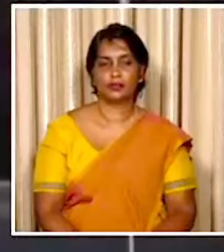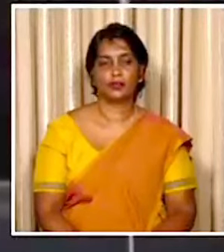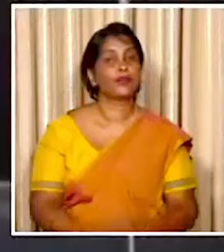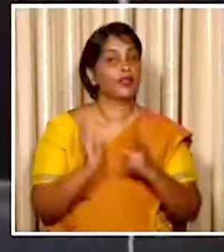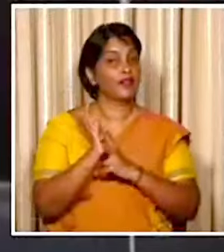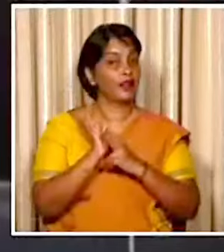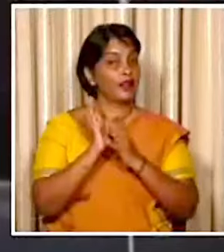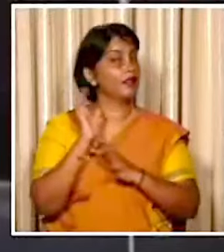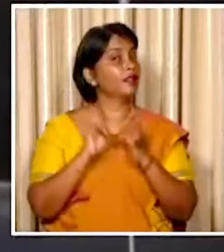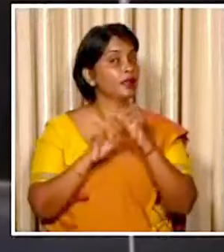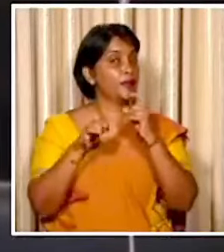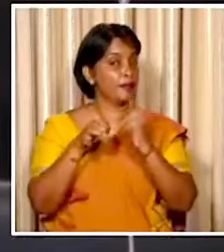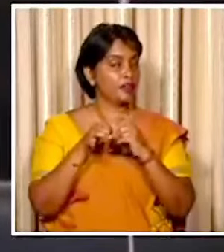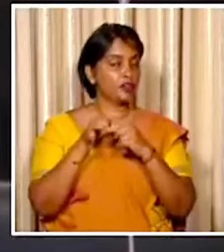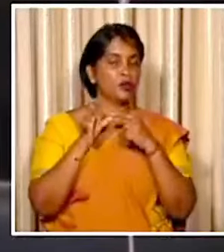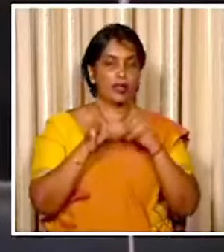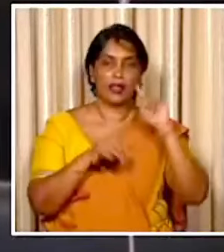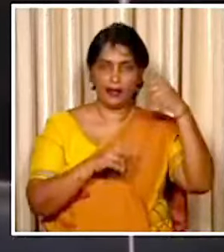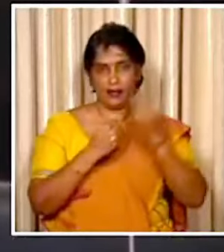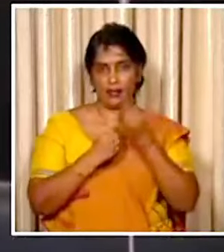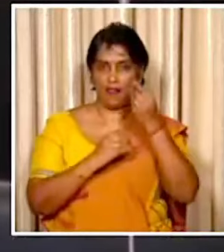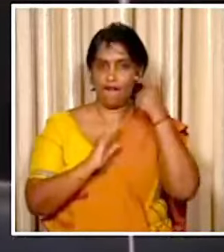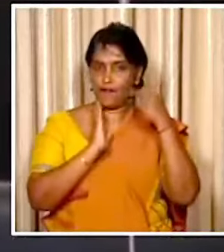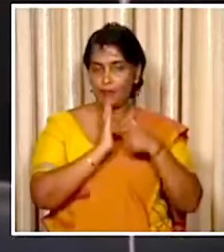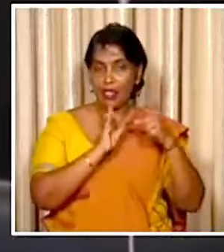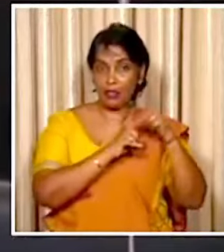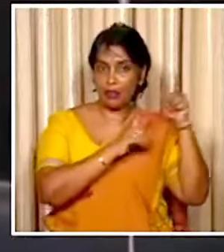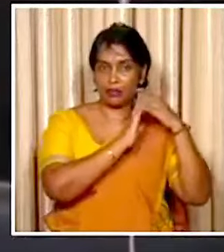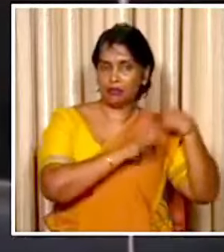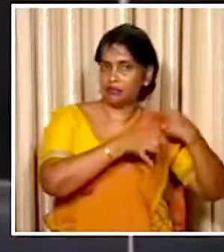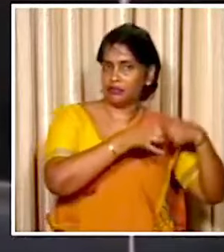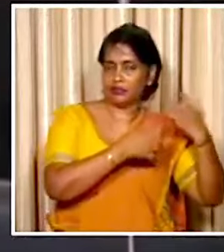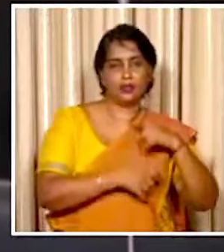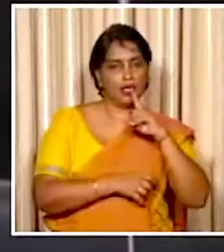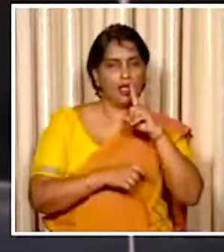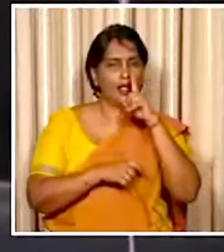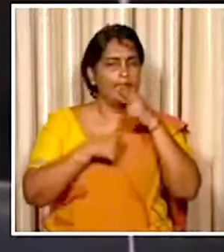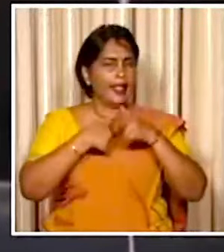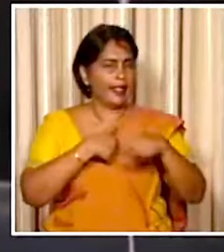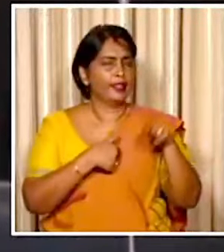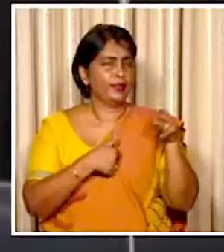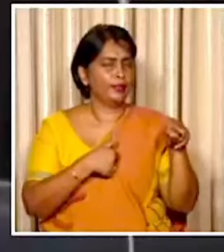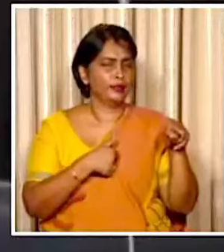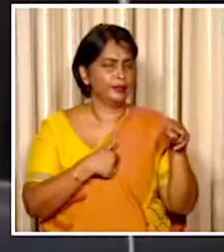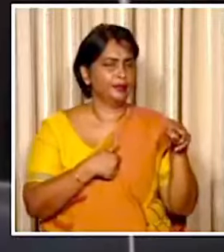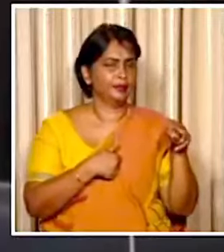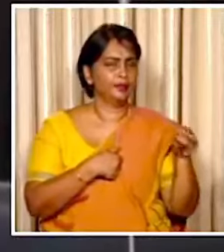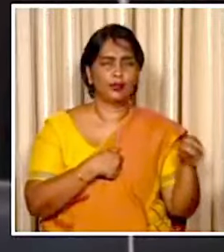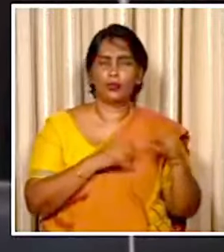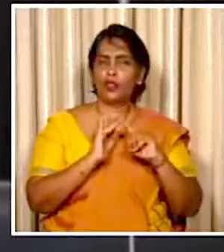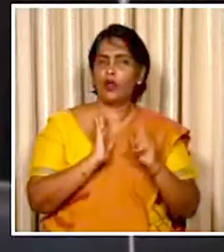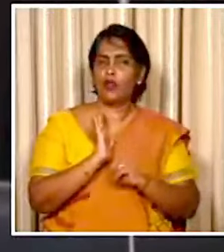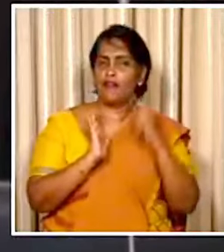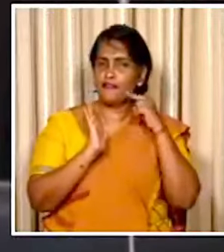විලේබල මන්ත්‍රීතුමාගේ ප්‍රශ්නෙට පිළිතුර මම හෙට ලබා දෙනවා විභාග දෙපාර්තමේන්තුවෙන් විමසලා. ඒකට එක හේතුවක් වුණේ මොකද, අර සාමාන්‍ය පෙළ